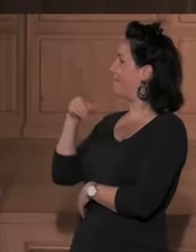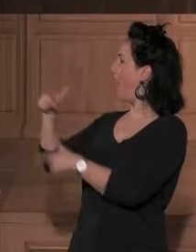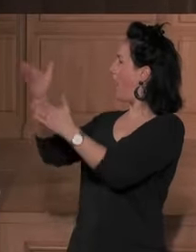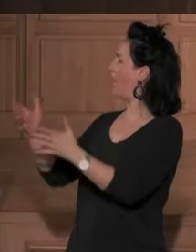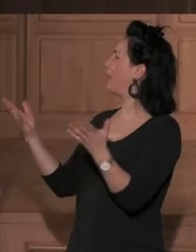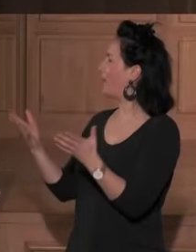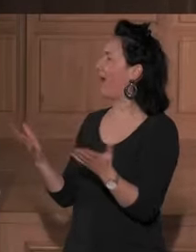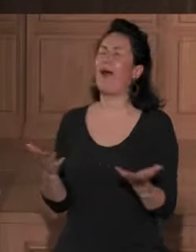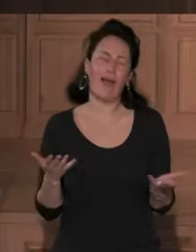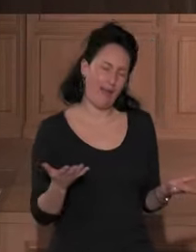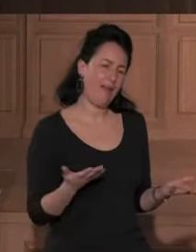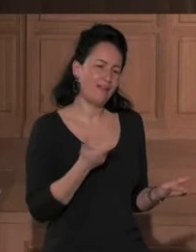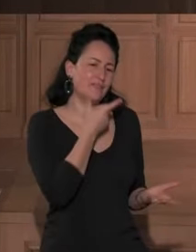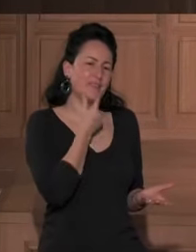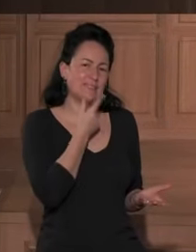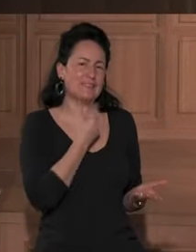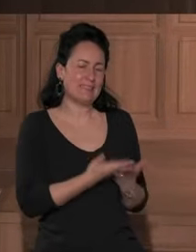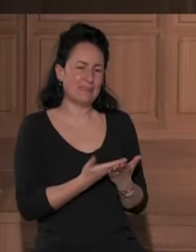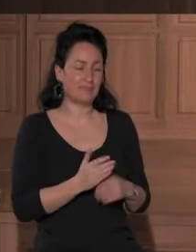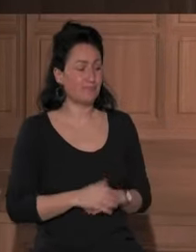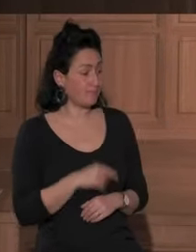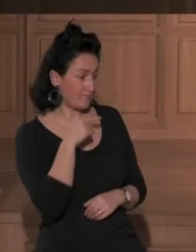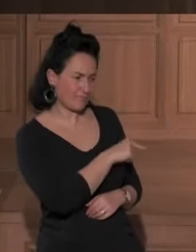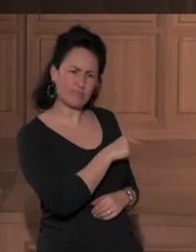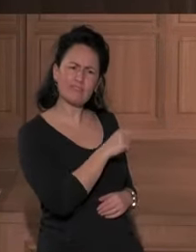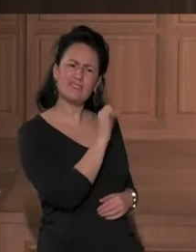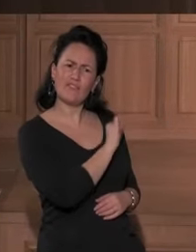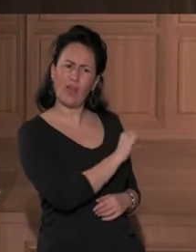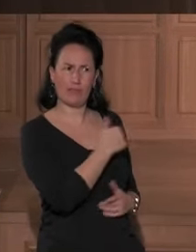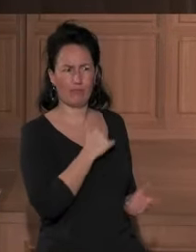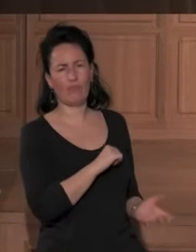c'est plus facile. Hein. Ah, ça, c'est plus facile. Non, ce que je suis fier de Stéphane, c'est